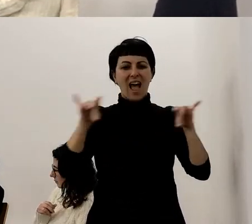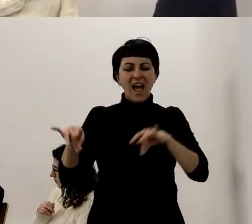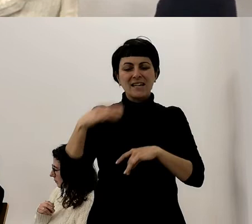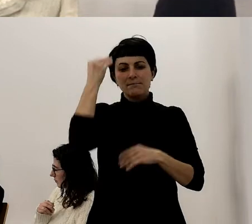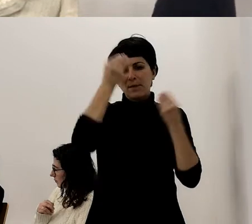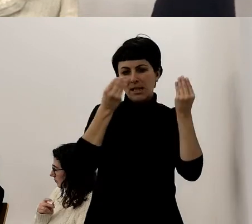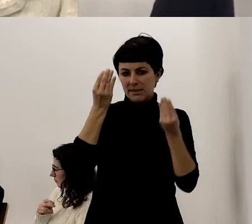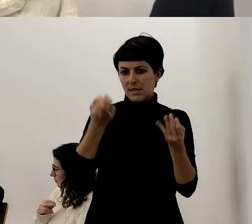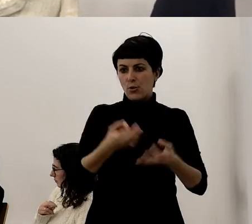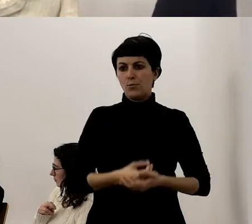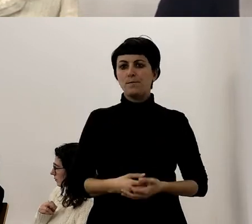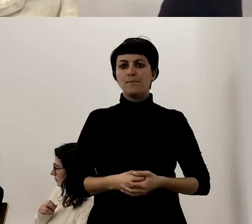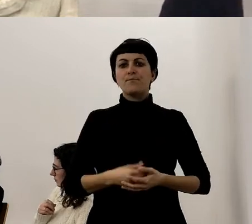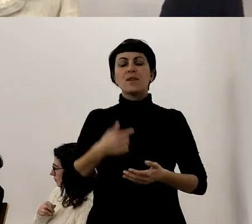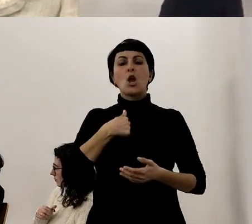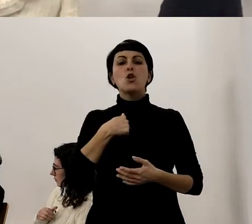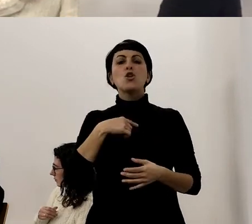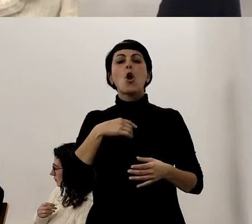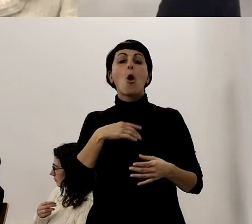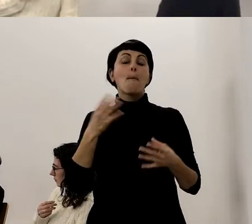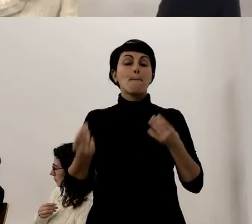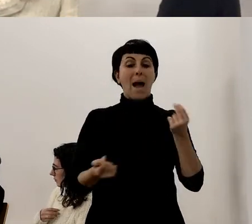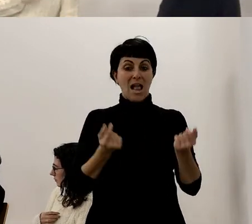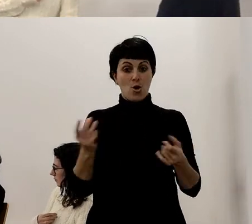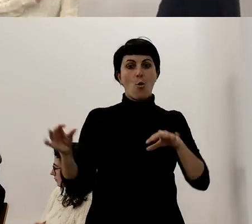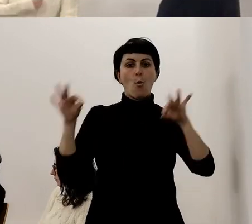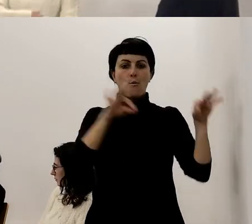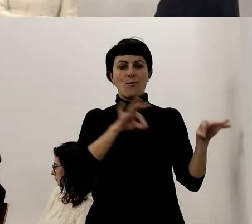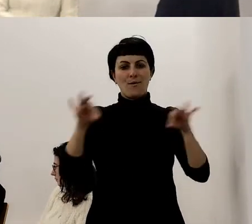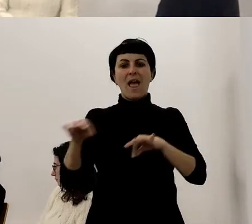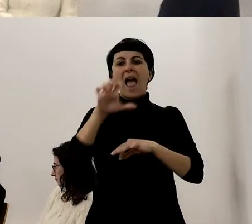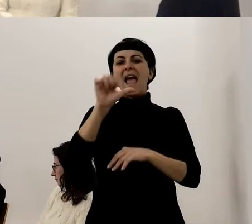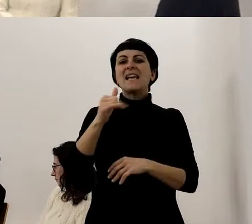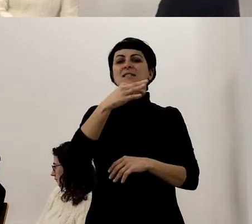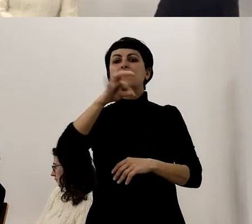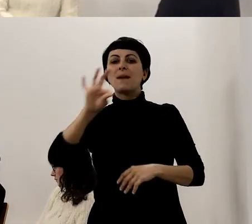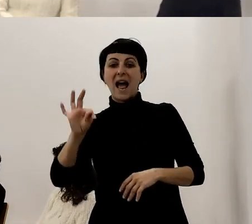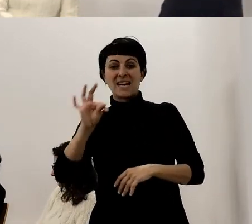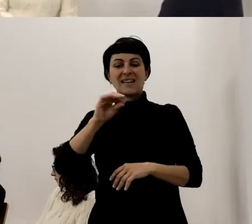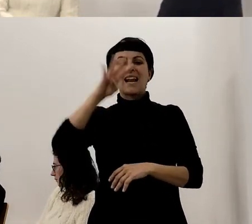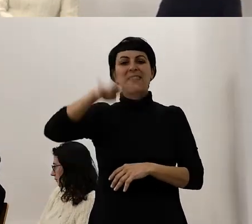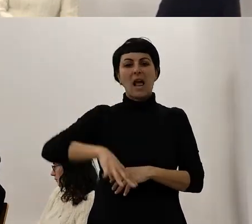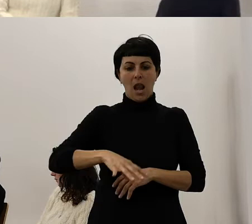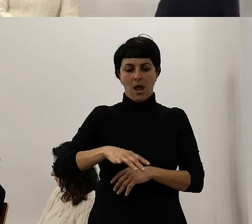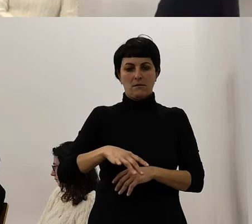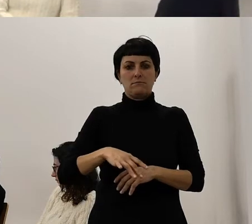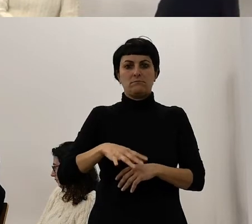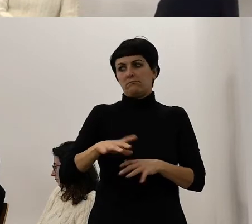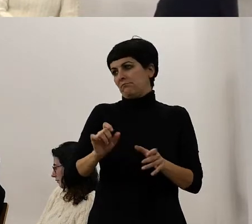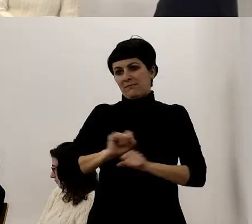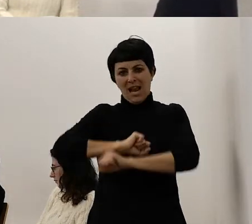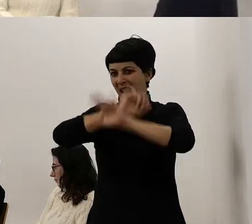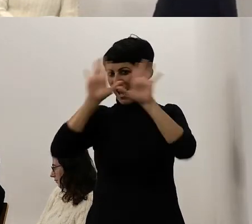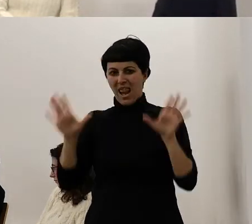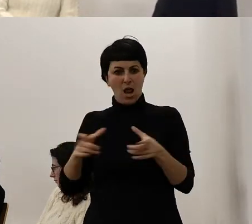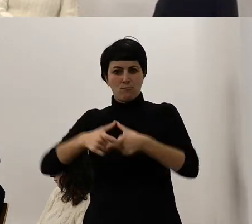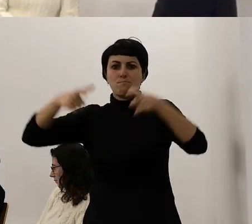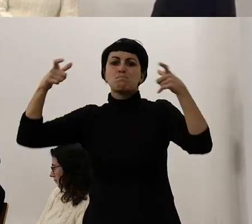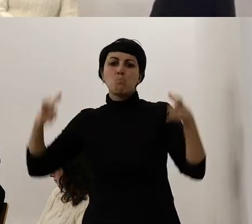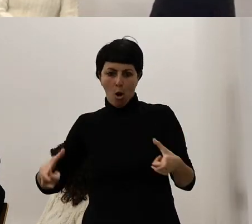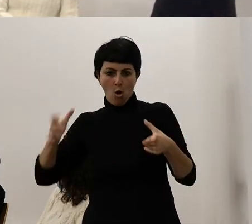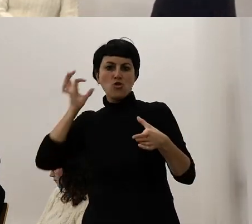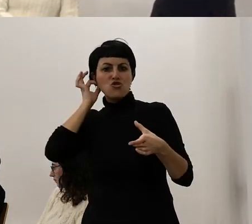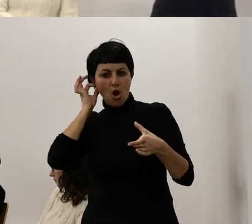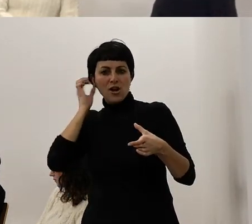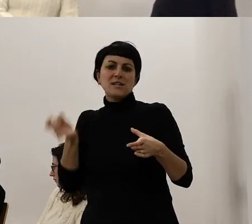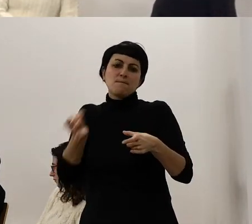Jo amb l'Esbart, jo guanyo l'Esbart Català de les Aires i us he de dir que clarament són més dones que homes. Va